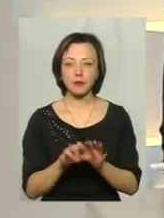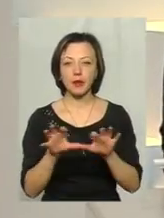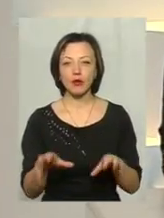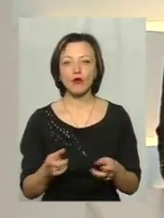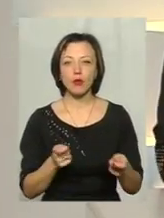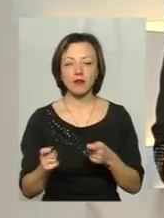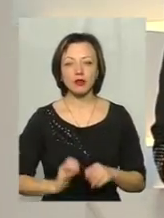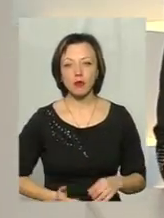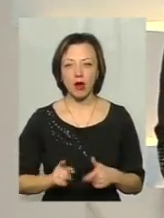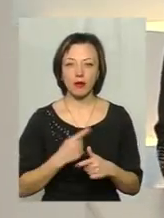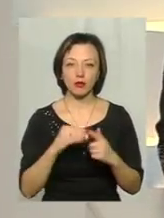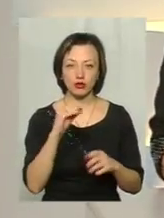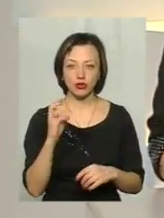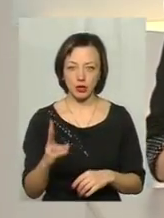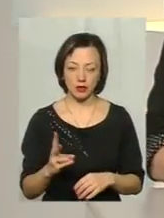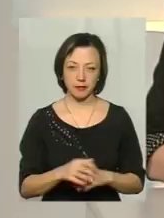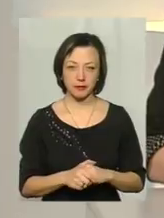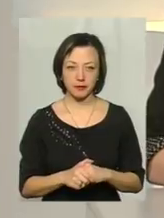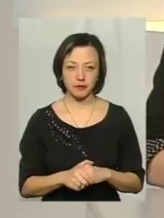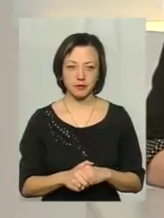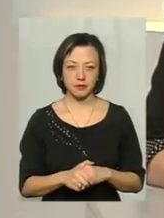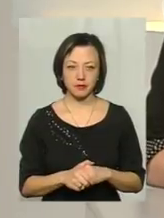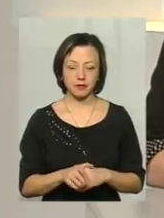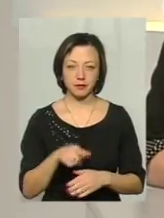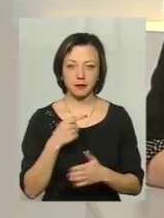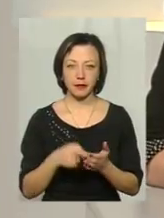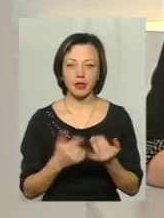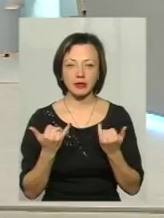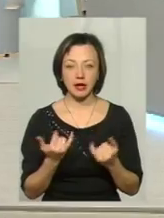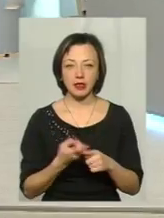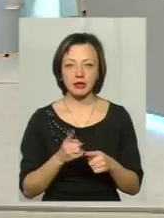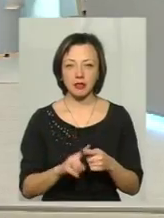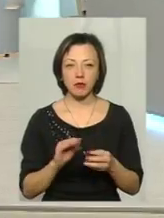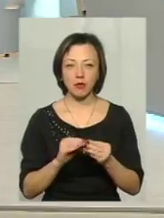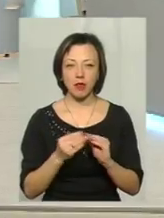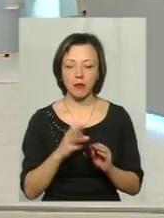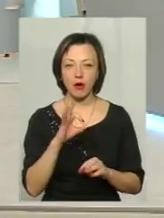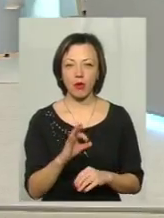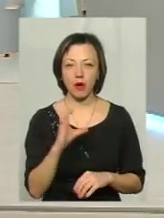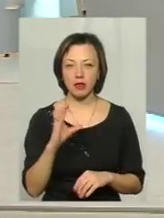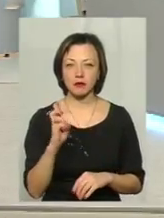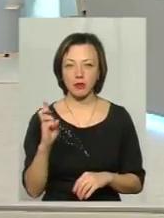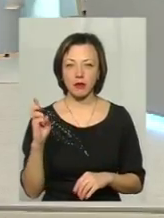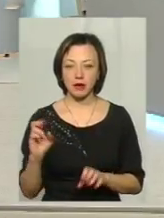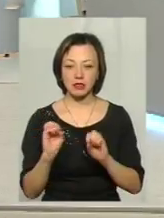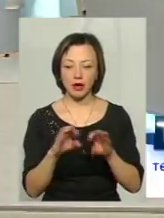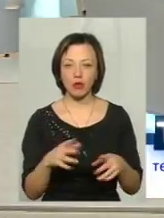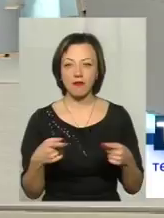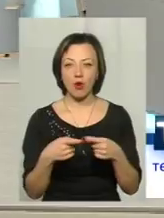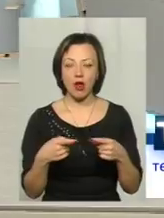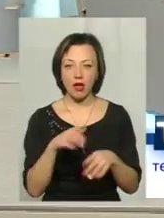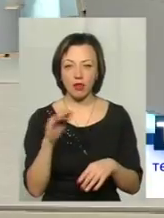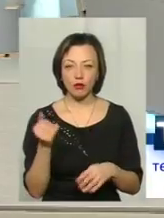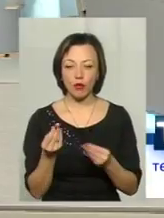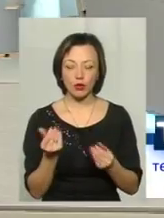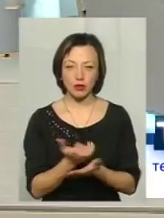управляючої компанії або ЖЕКом? Це якось вирішується? Ну, зараз це проблема в ОСББ. ОСББ, вони здають в оренду, щоб заробити кошти,